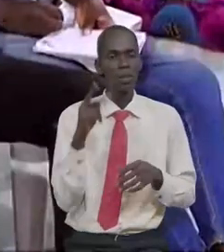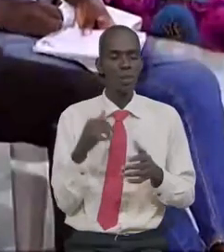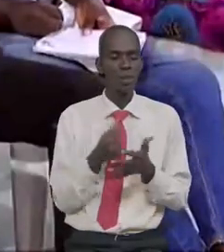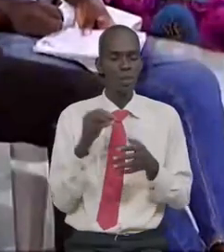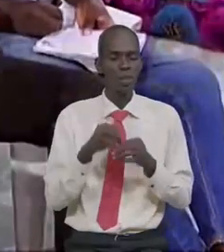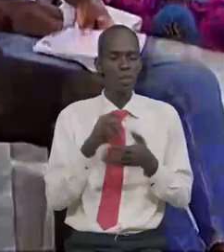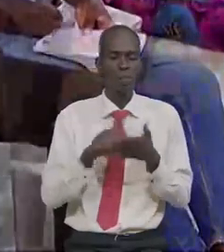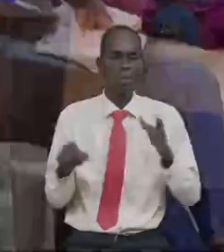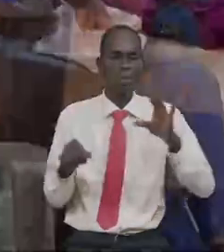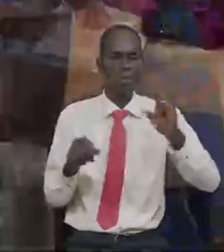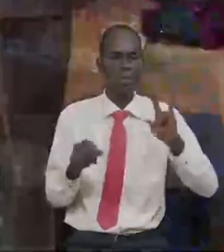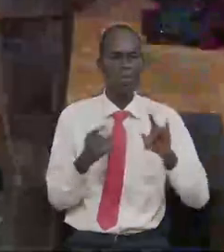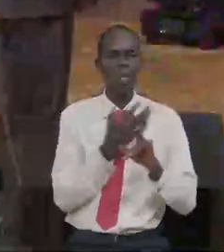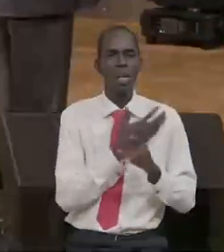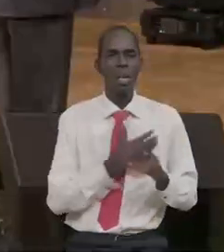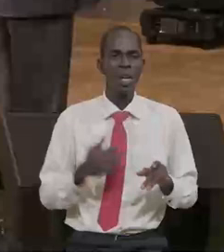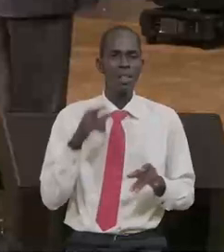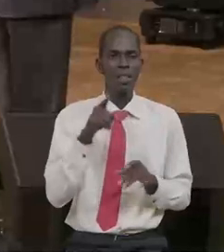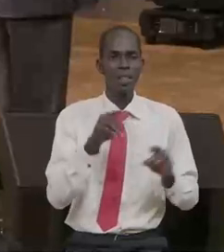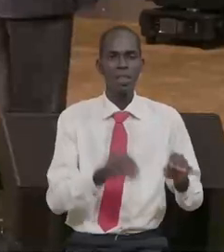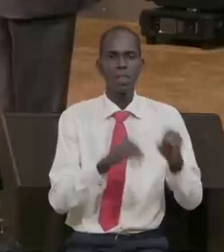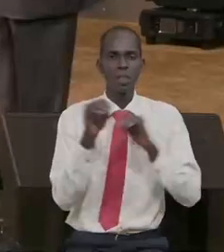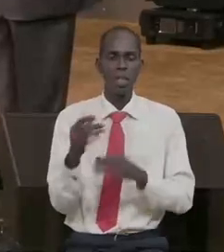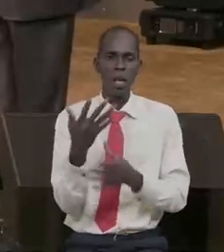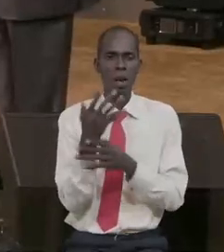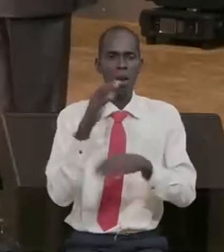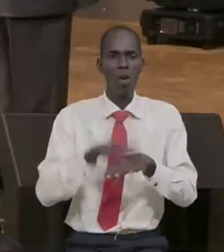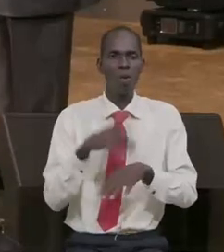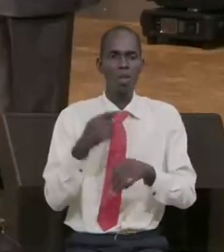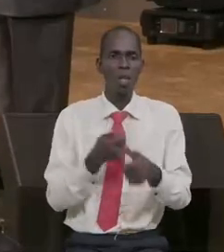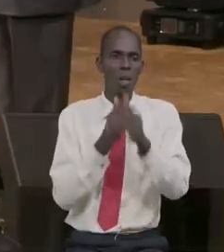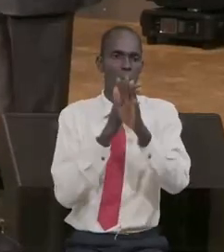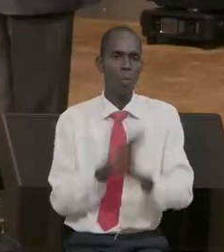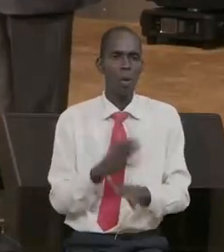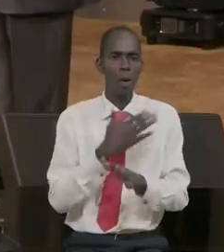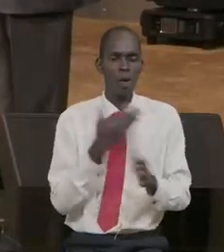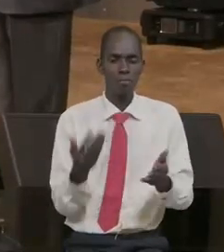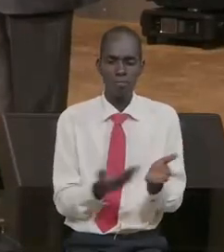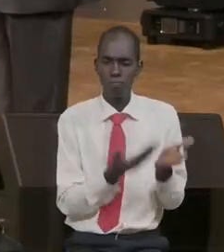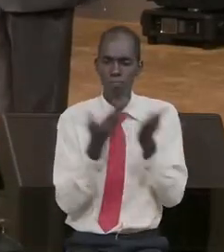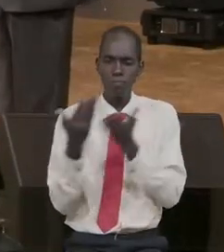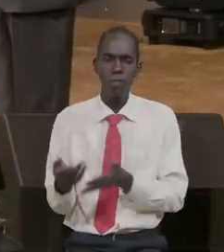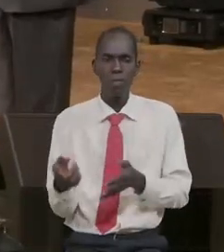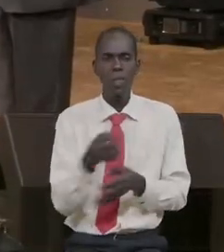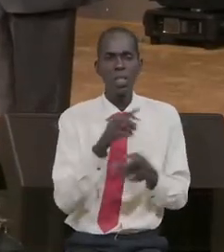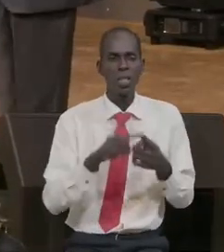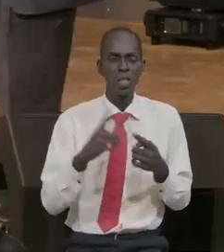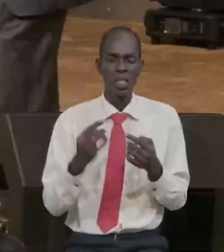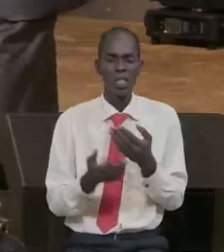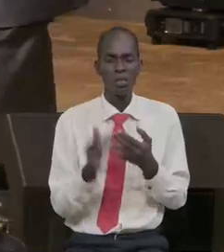18. Mirent les mains sur les apôtres et les jetèrent dans la prison